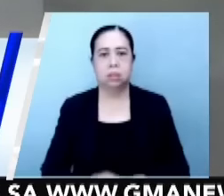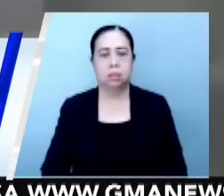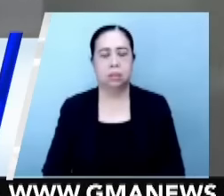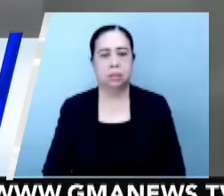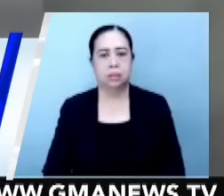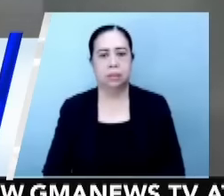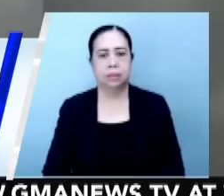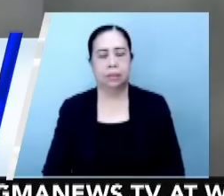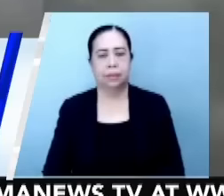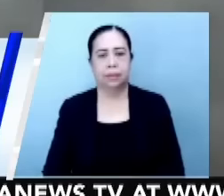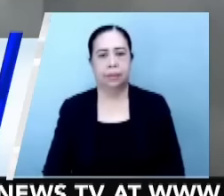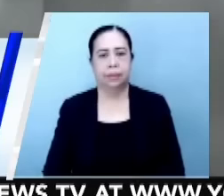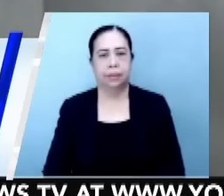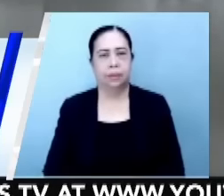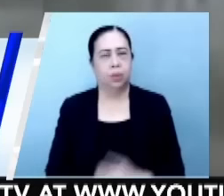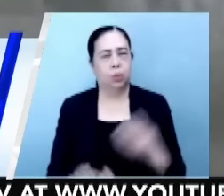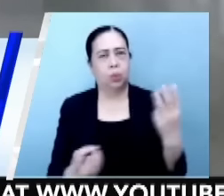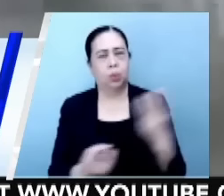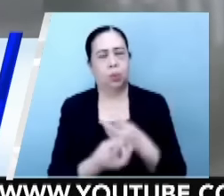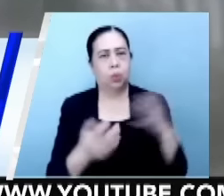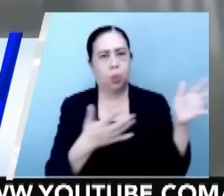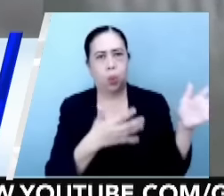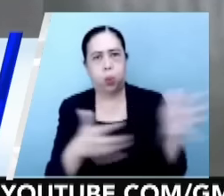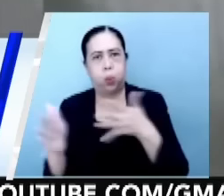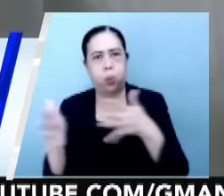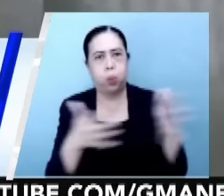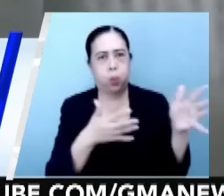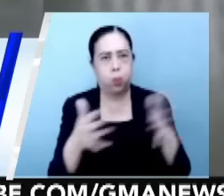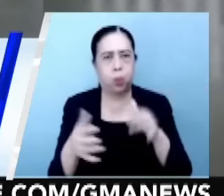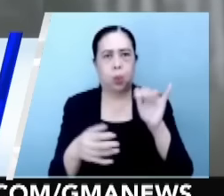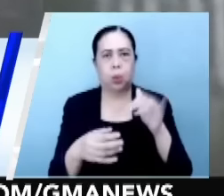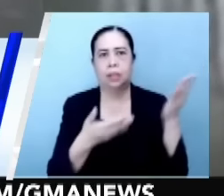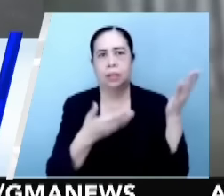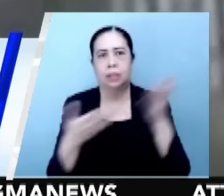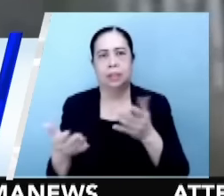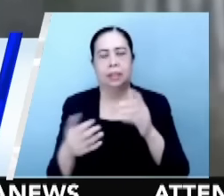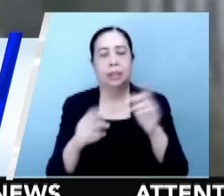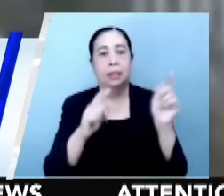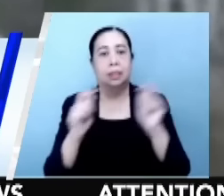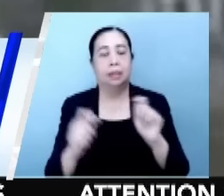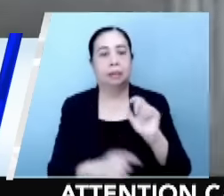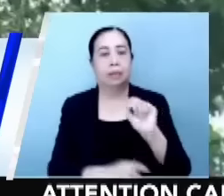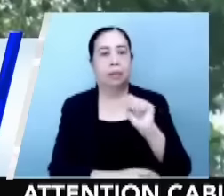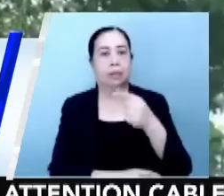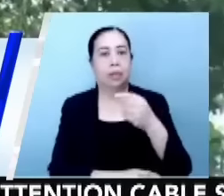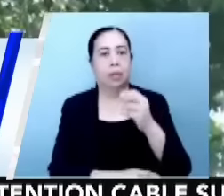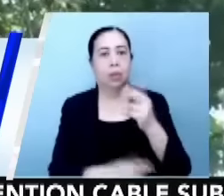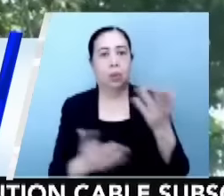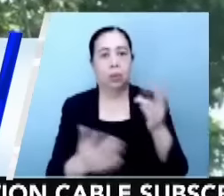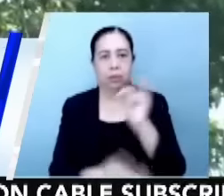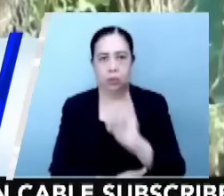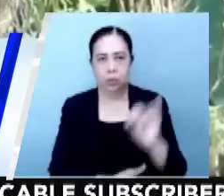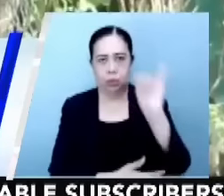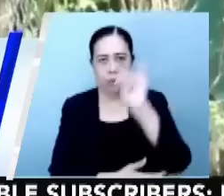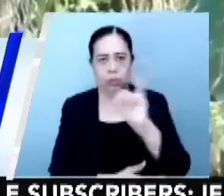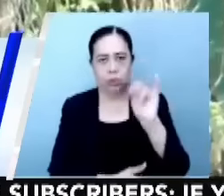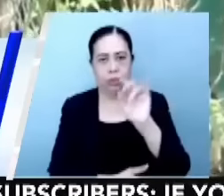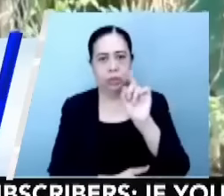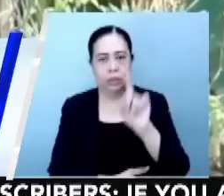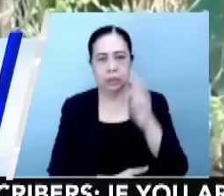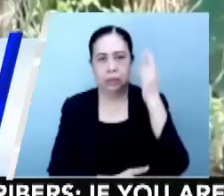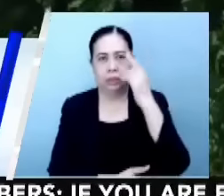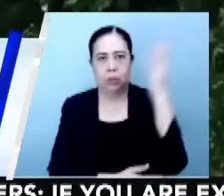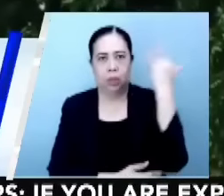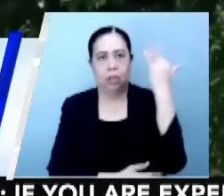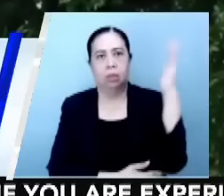at matinding hagupit ng hangin ang dala ng bagyong Aghon sa kasagsagan nito sa Ilocos Norte. Dahilan upang magbagsakan ang